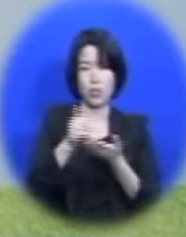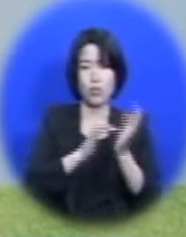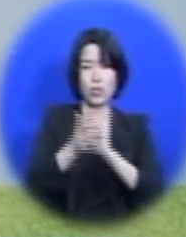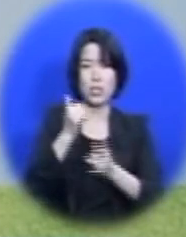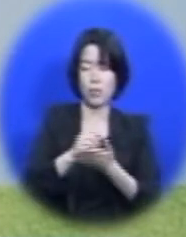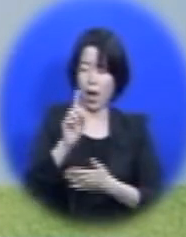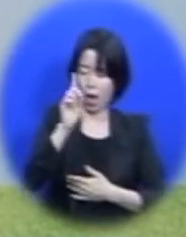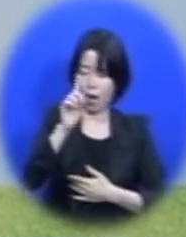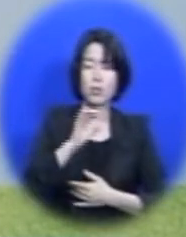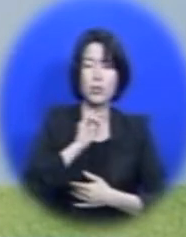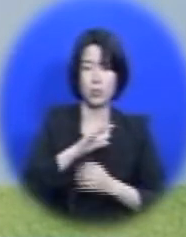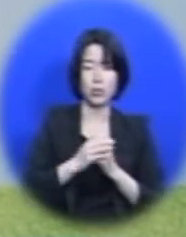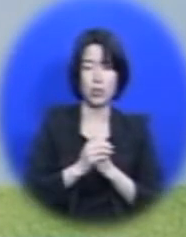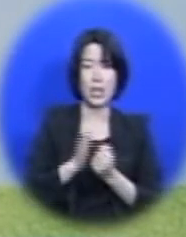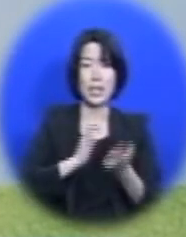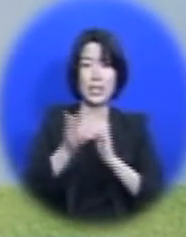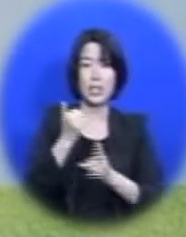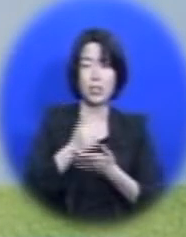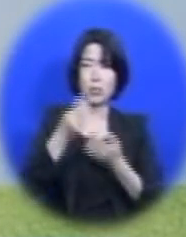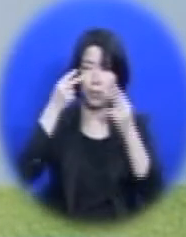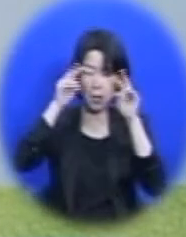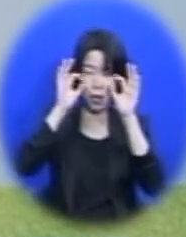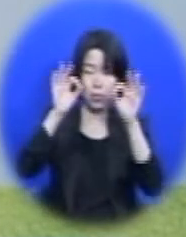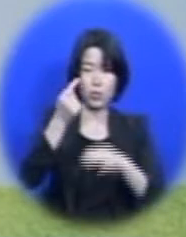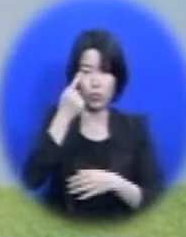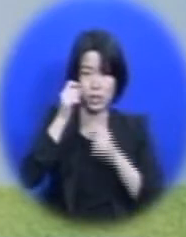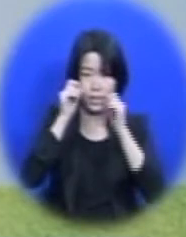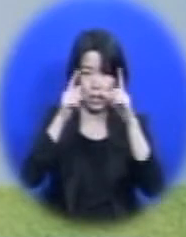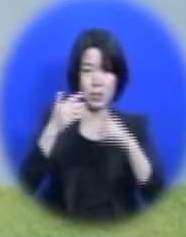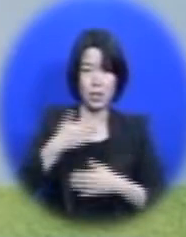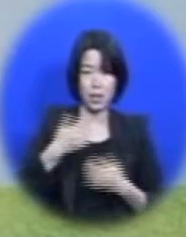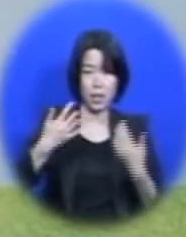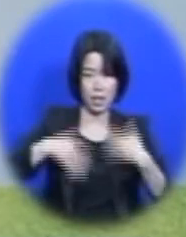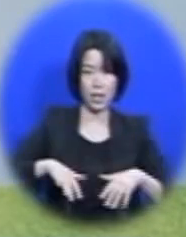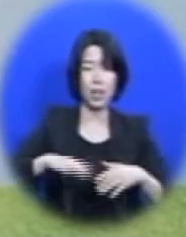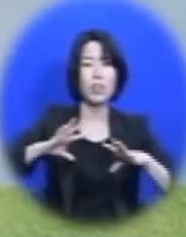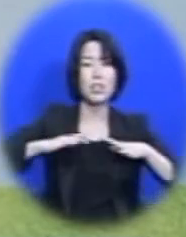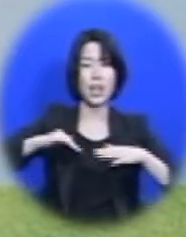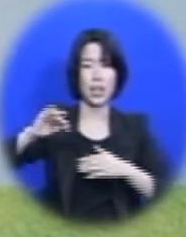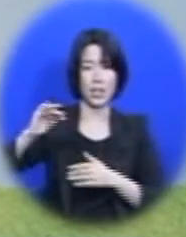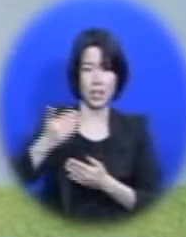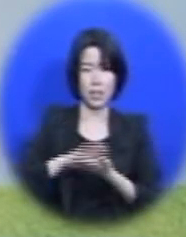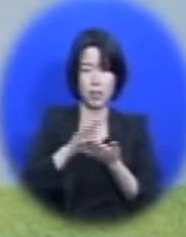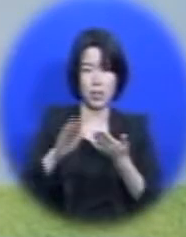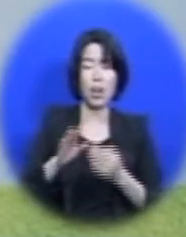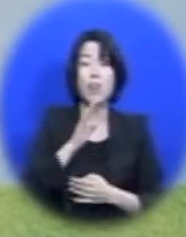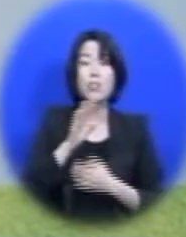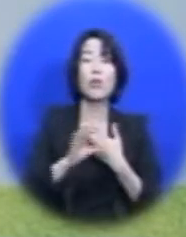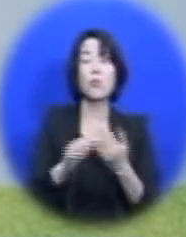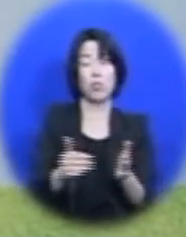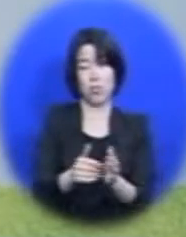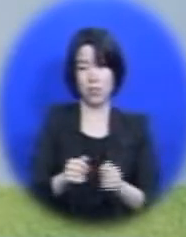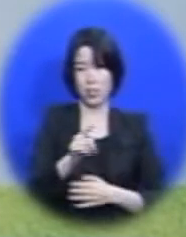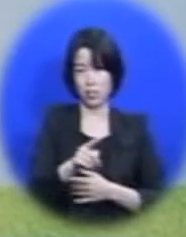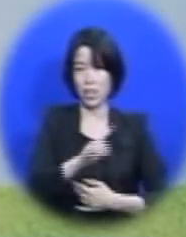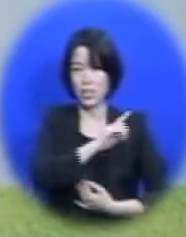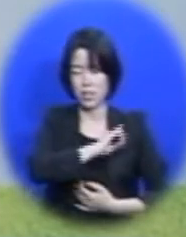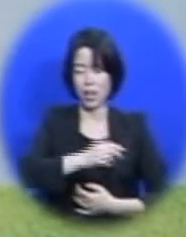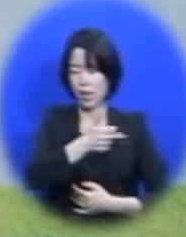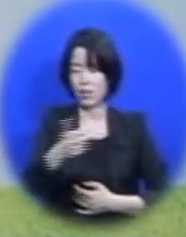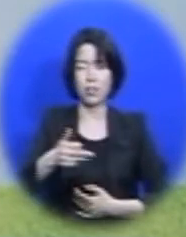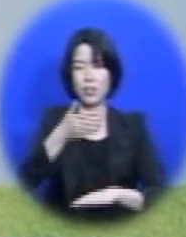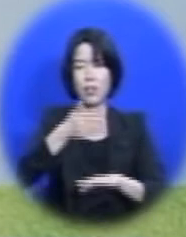없어요. 예수님을 바라보는 눈이 뜨이면 내 약한 게 자랑이 돼요. 그러면 끝난 거죠. 뭐 그게 가장 큰